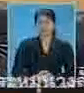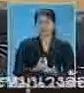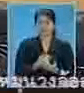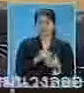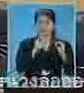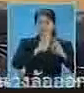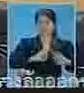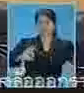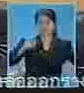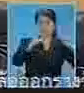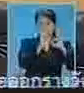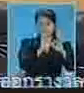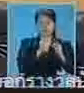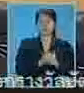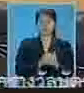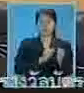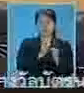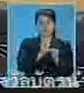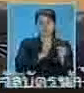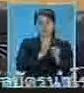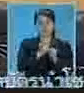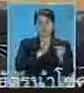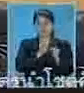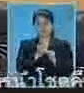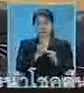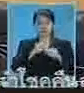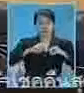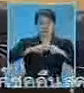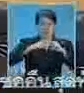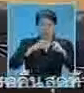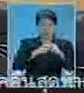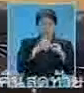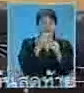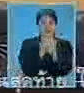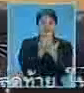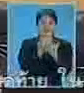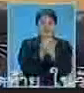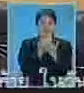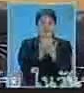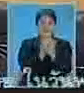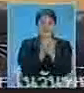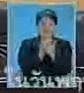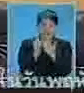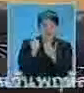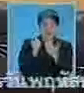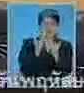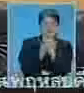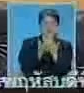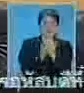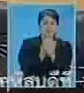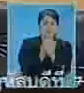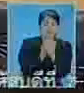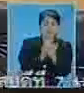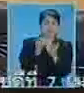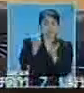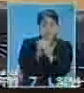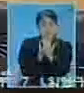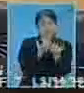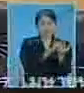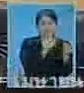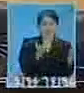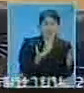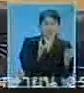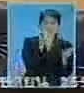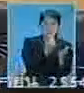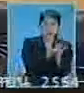ที่สำคัญนะครับที่ท่านพูดถึงในเรื่องของปัญหาเงินเฟ้อท่านพูดถึงเรื่องของค่าแรงขั้นต่ำ